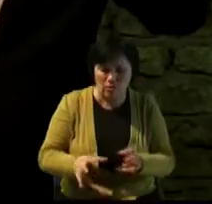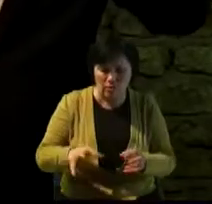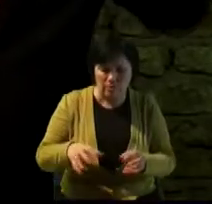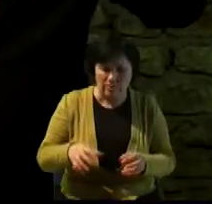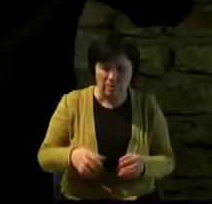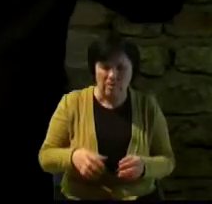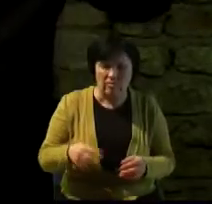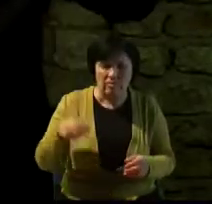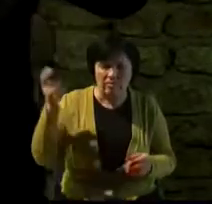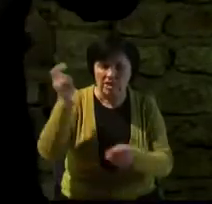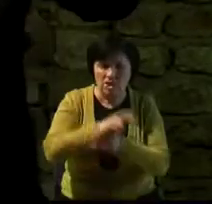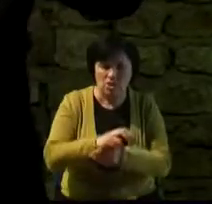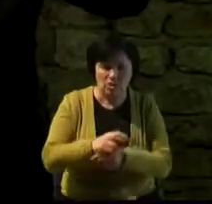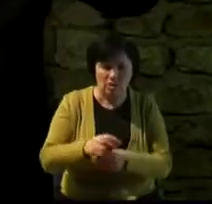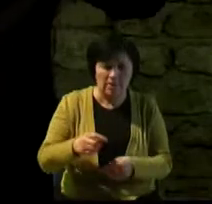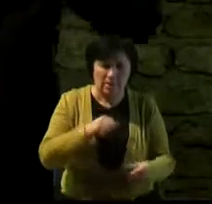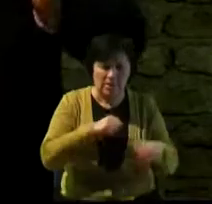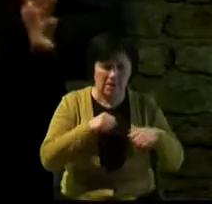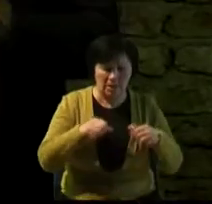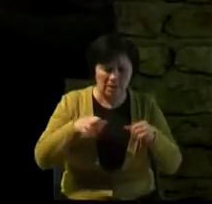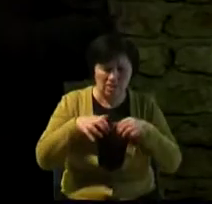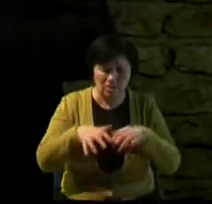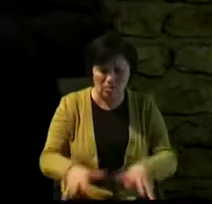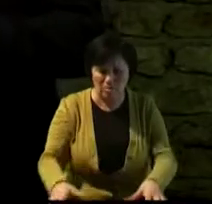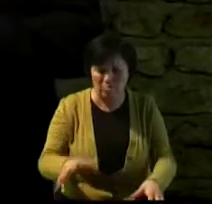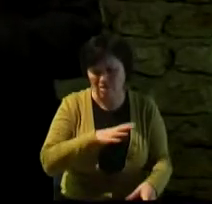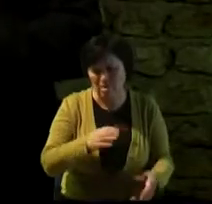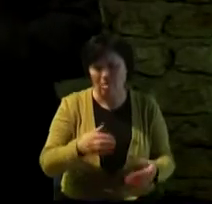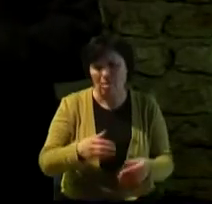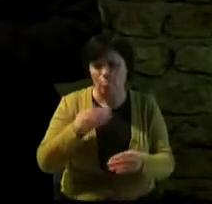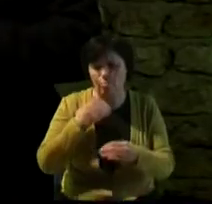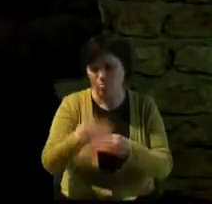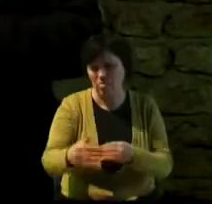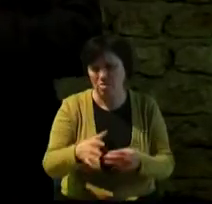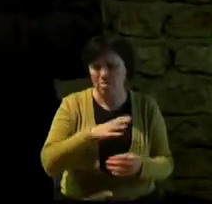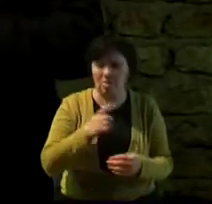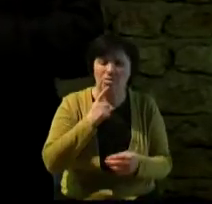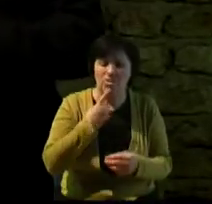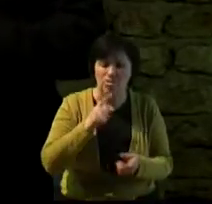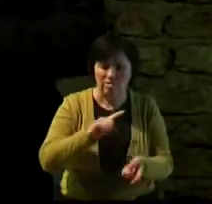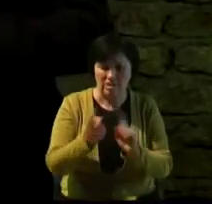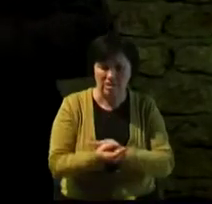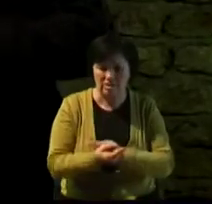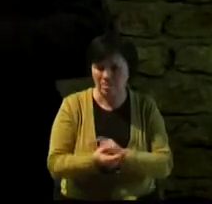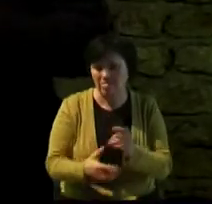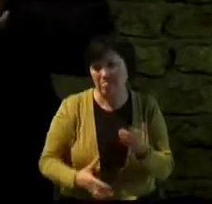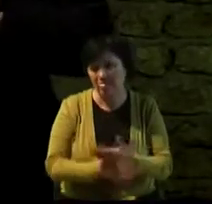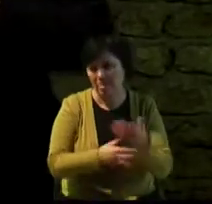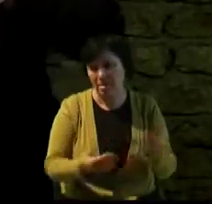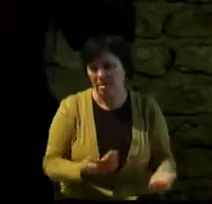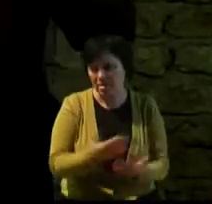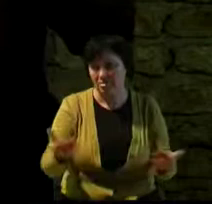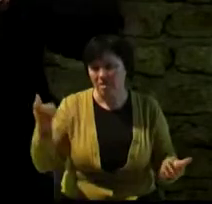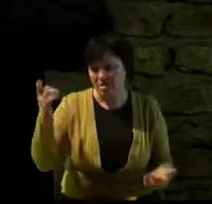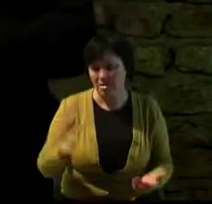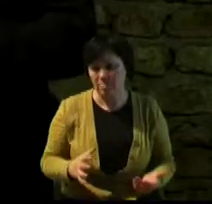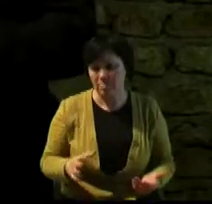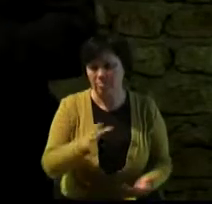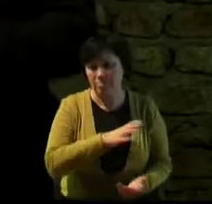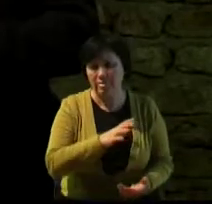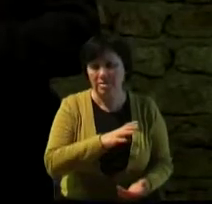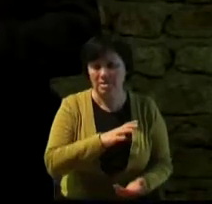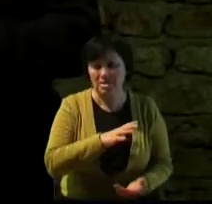всех нас телефоны, они на связи. Пошли во всех отключены, здесь различные волны, чего только